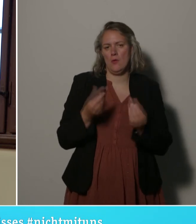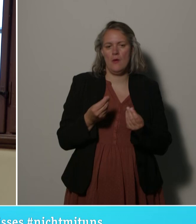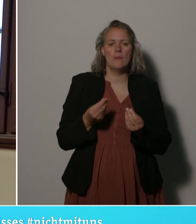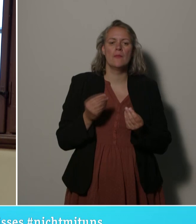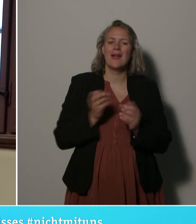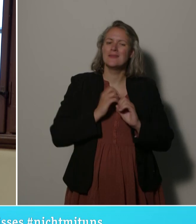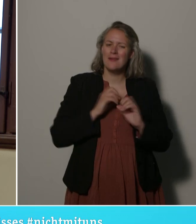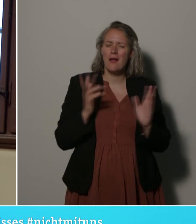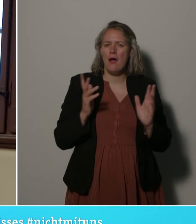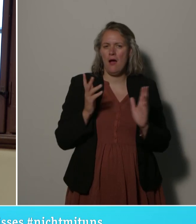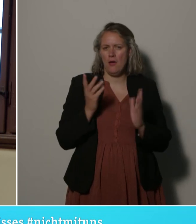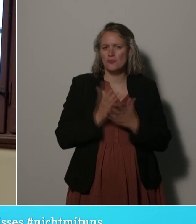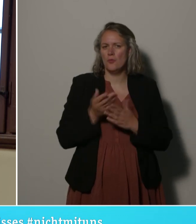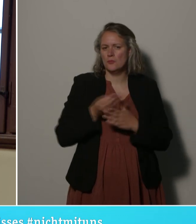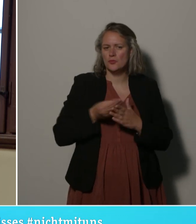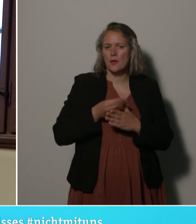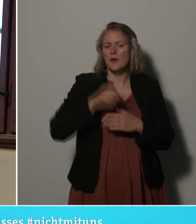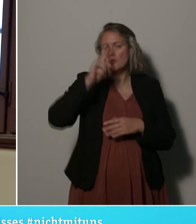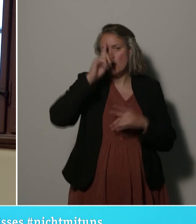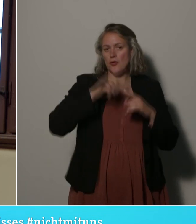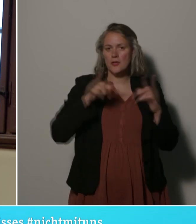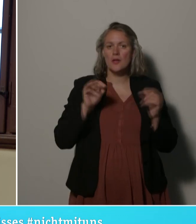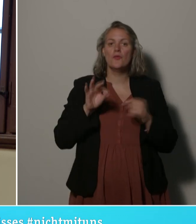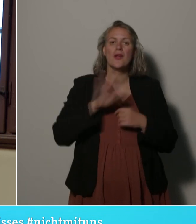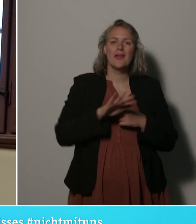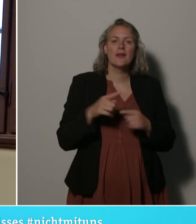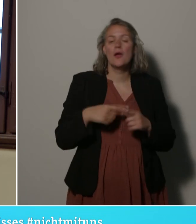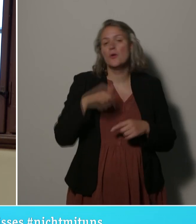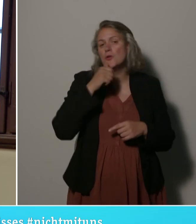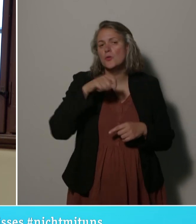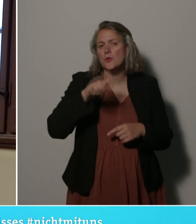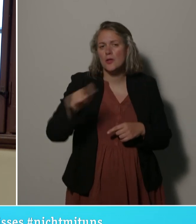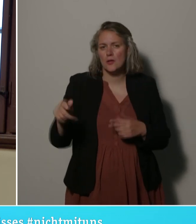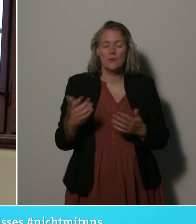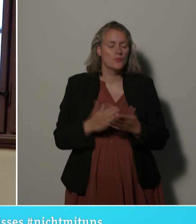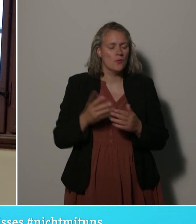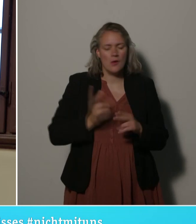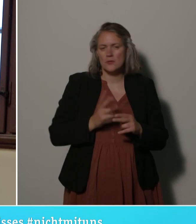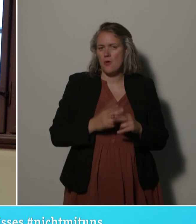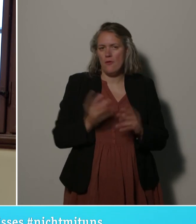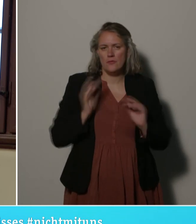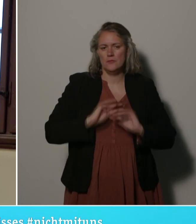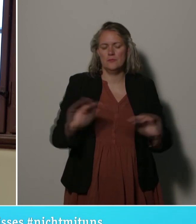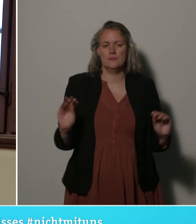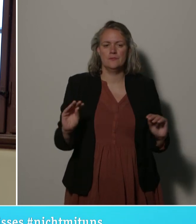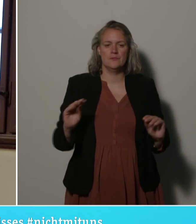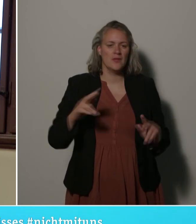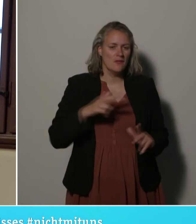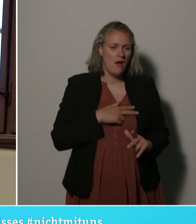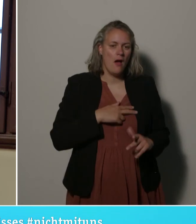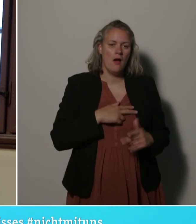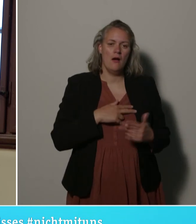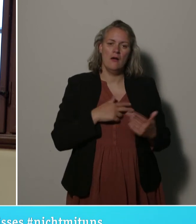ganz dezidiert eben auch um Deutschlandtickets für Kinder und Jugendliche. Ich habe das schon mehr als einmal hier gesagt. Ich halte es wirklich